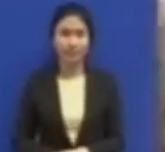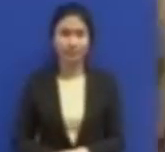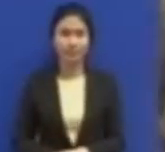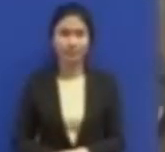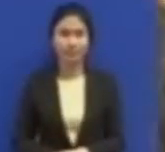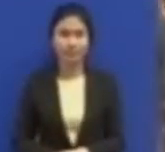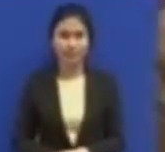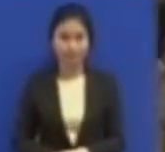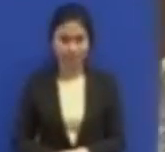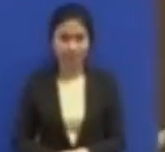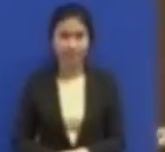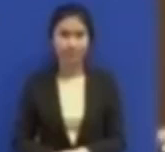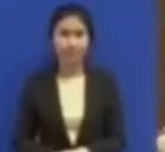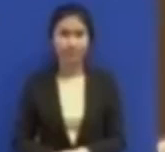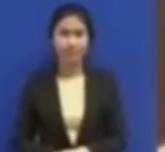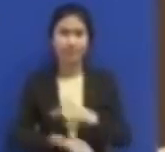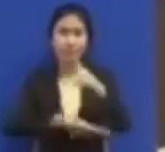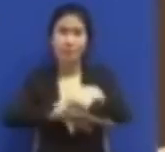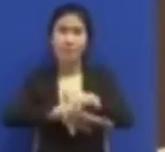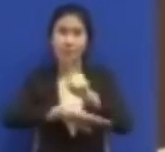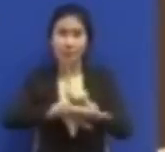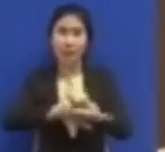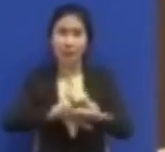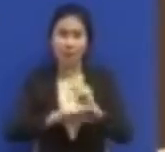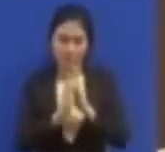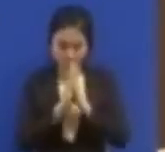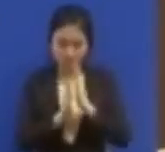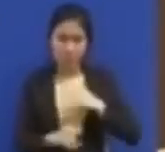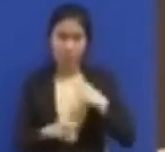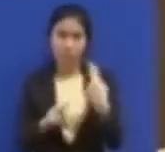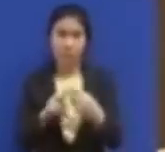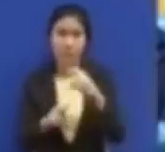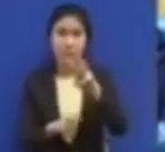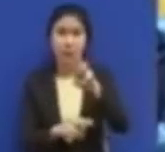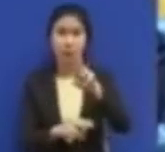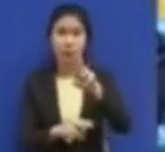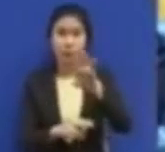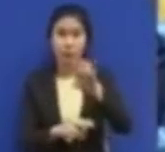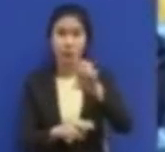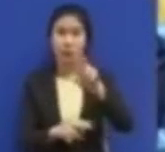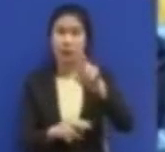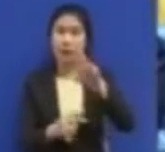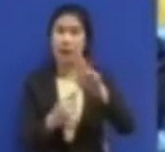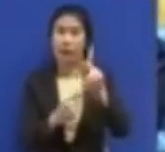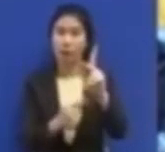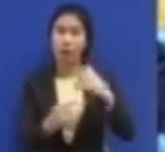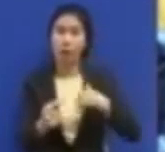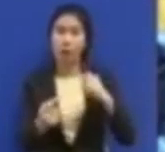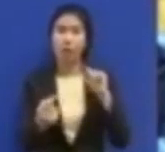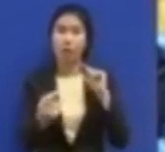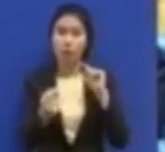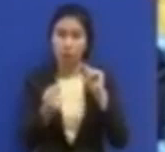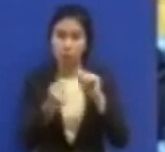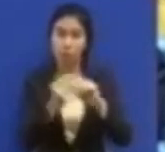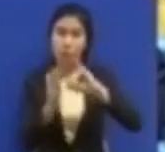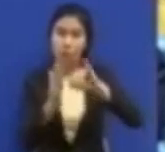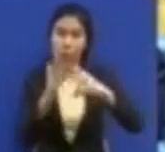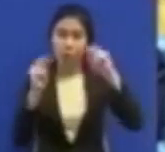กราบเรียนท่านประธานสภาที่เคารพผมวีรกรคำประกอบนครสวรรค์พลังประชารัฐครับท่านประธ